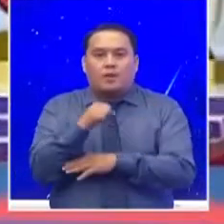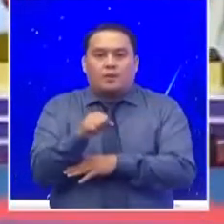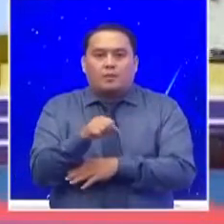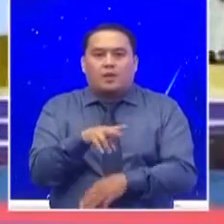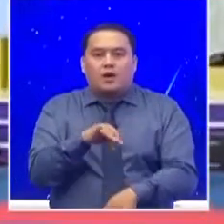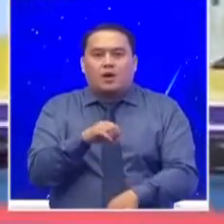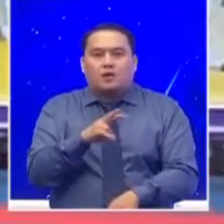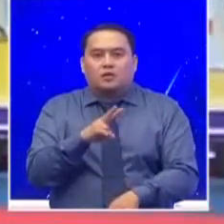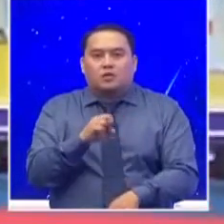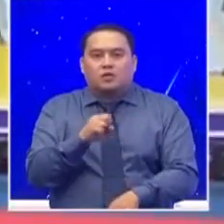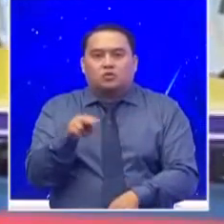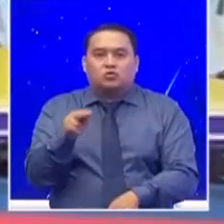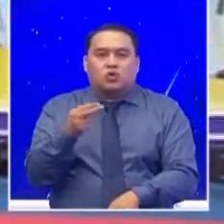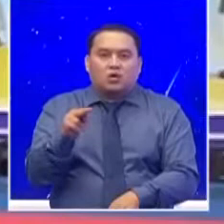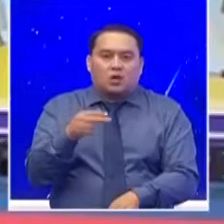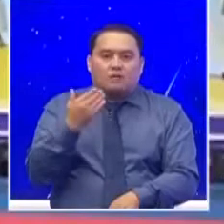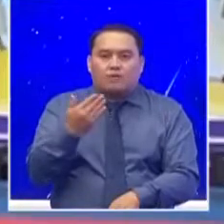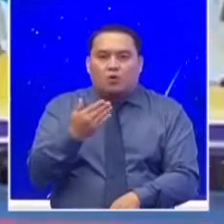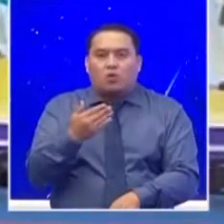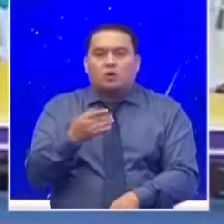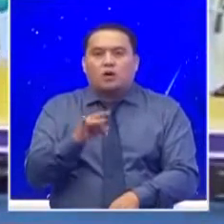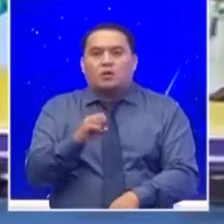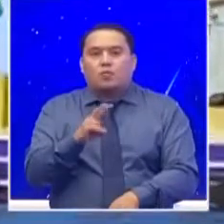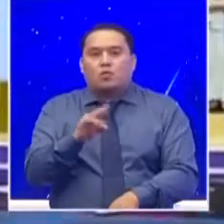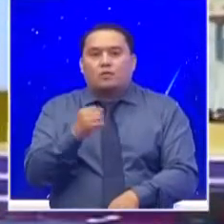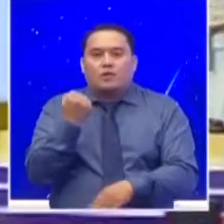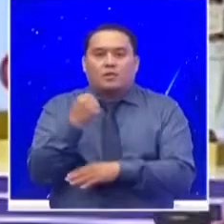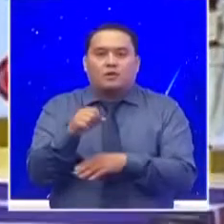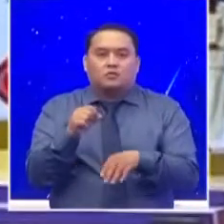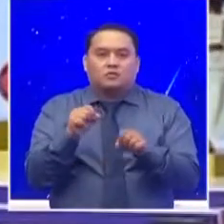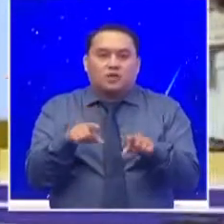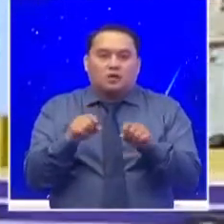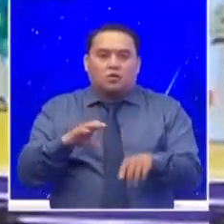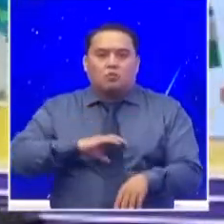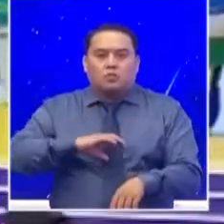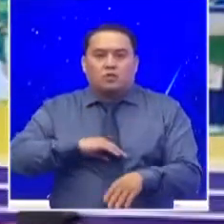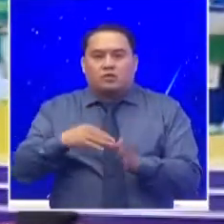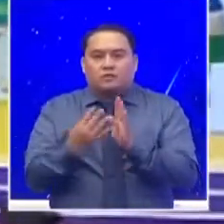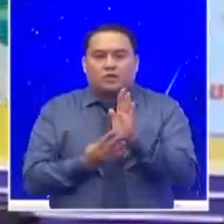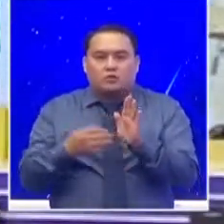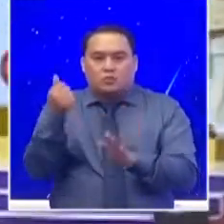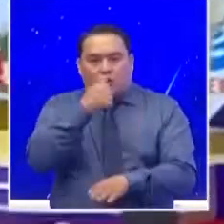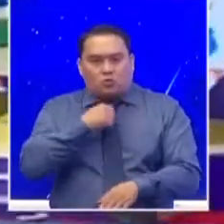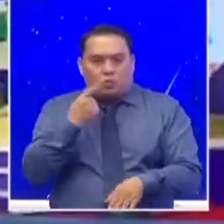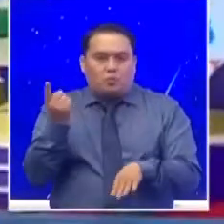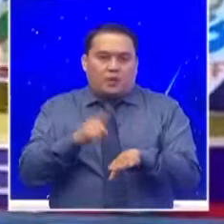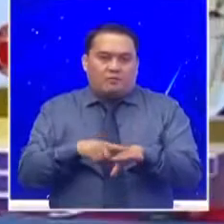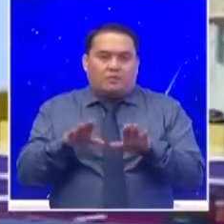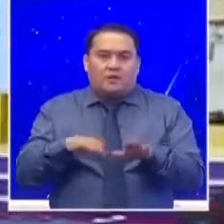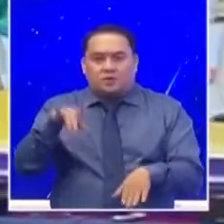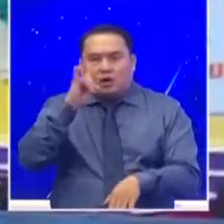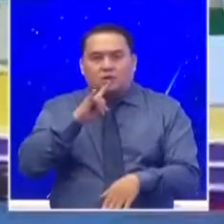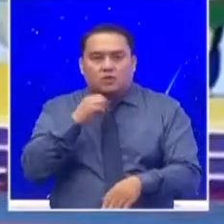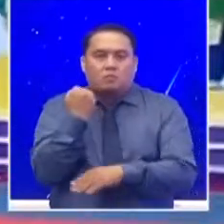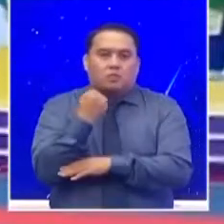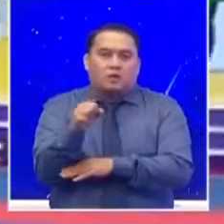Мартину Птачкову из Чехии. Отметим, Рахмонова уже брала золото мирового первенства в 2019 году. Тогда в